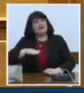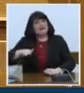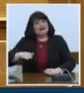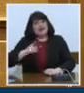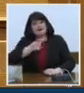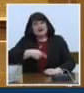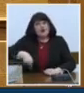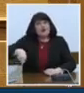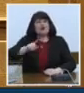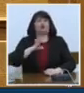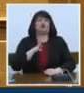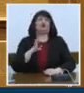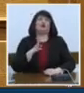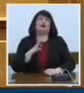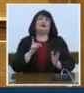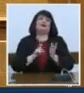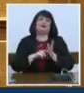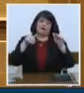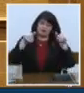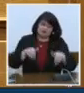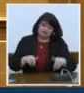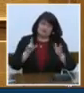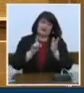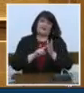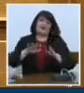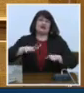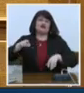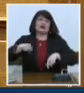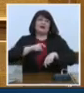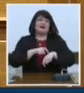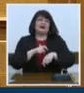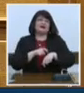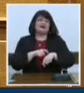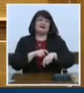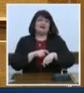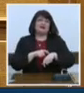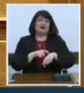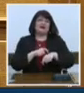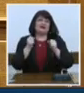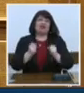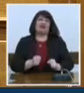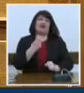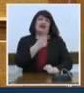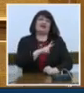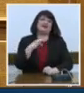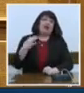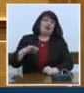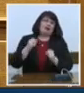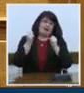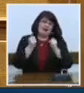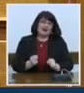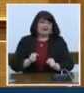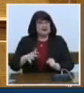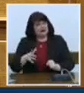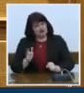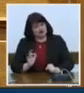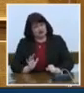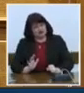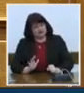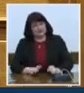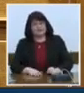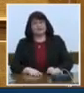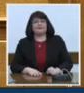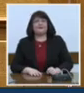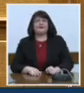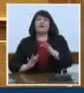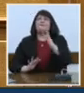μας, που μπορεί κάποια στιγμή να βρεθεί σε μια αδύναμη θέση. Γιατί η πρόοδος της